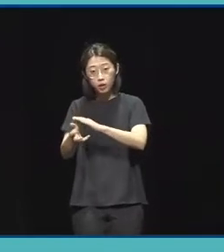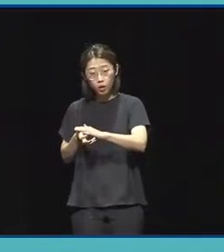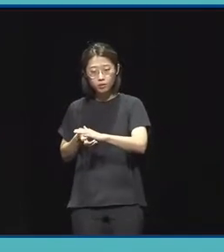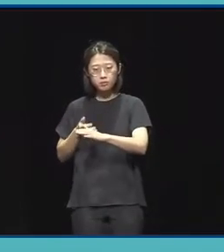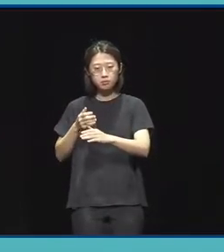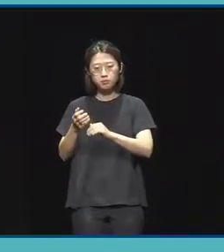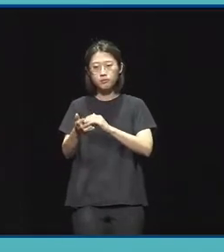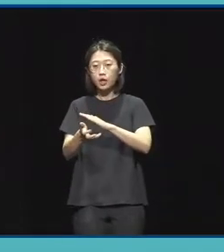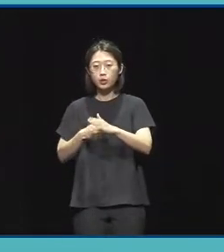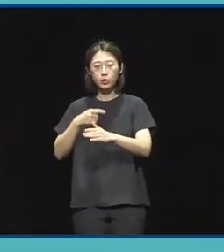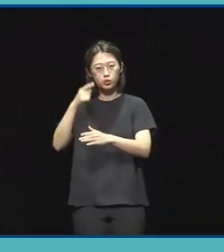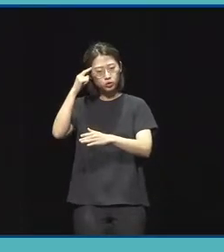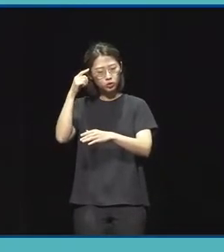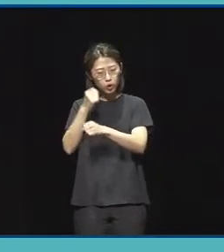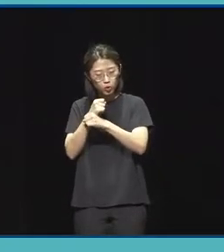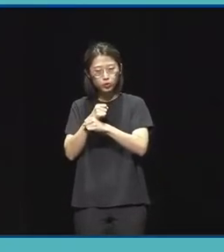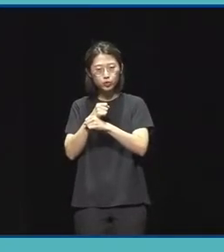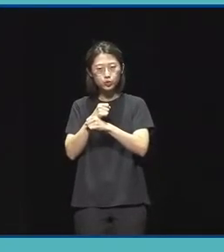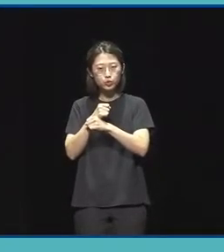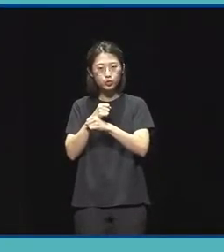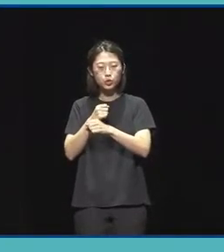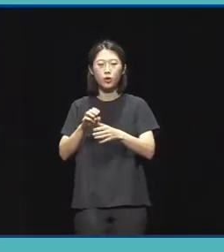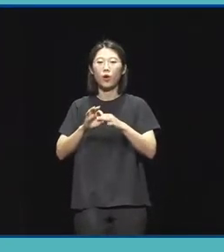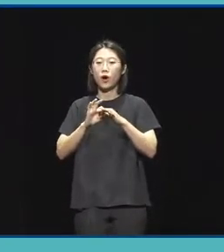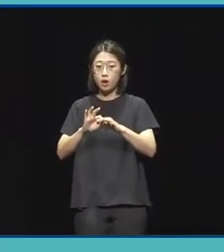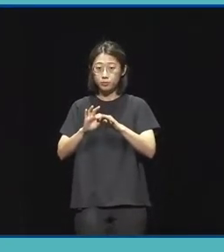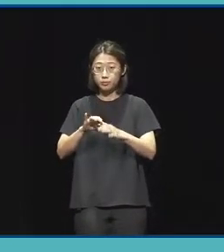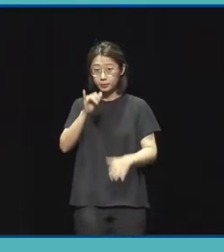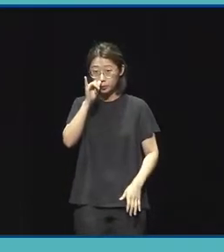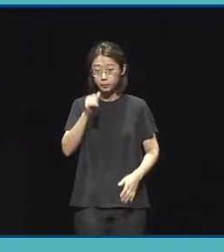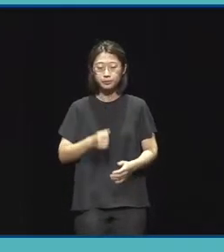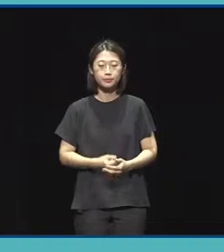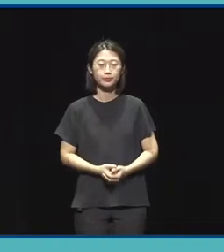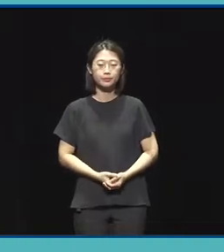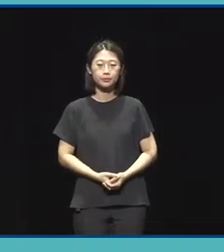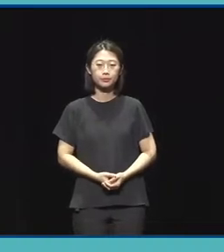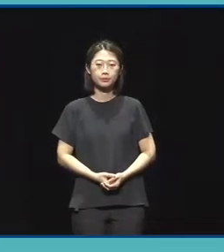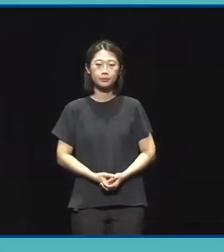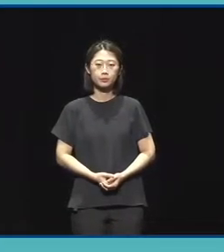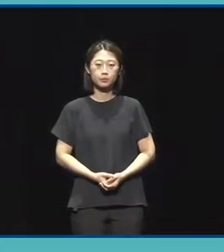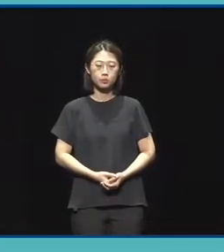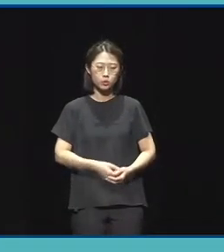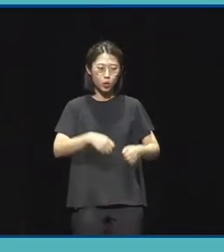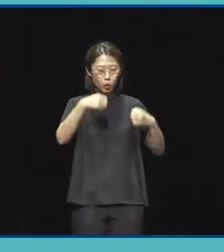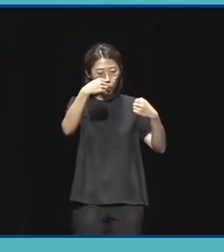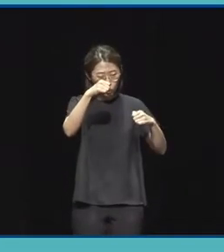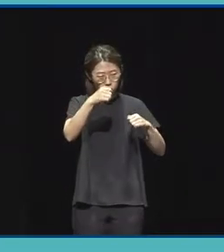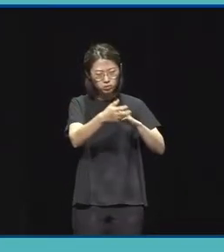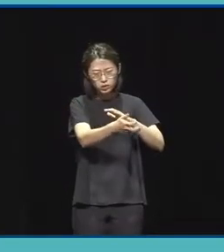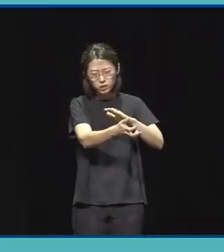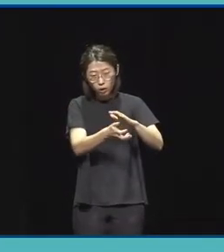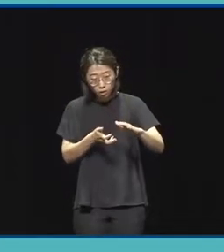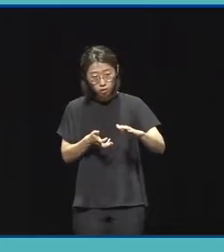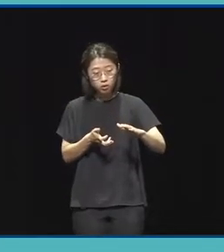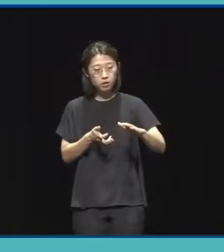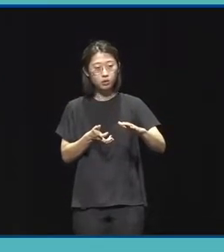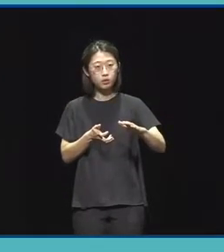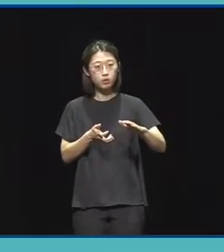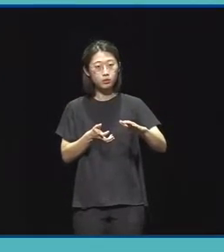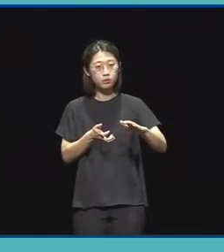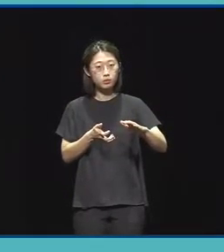사전 연구를 조사하는 창작의 과정의 한 유형이 있고 그 다음에 공연을 바로 직전까지